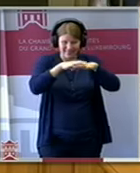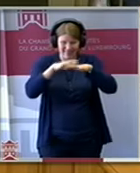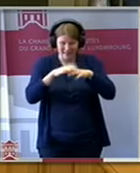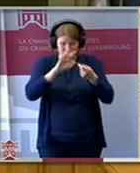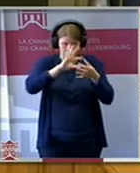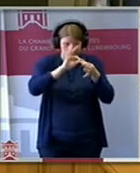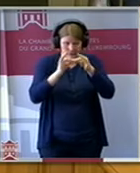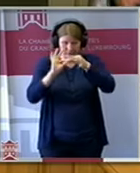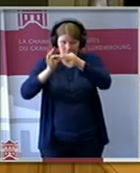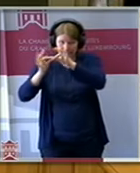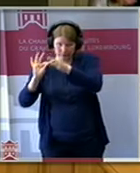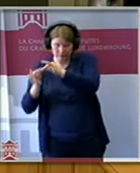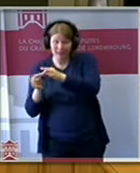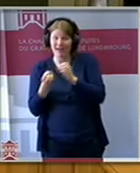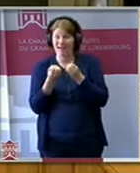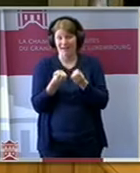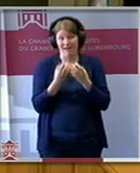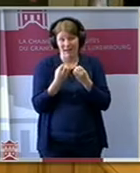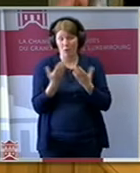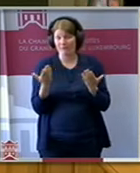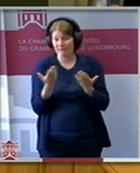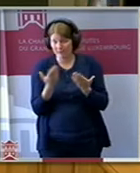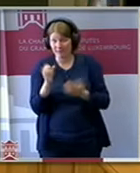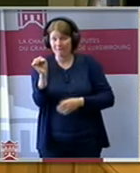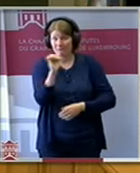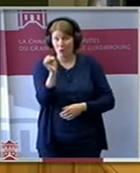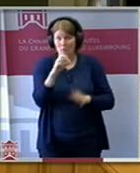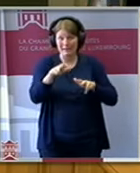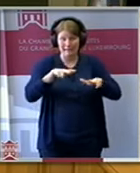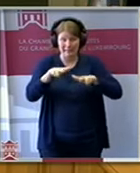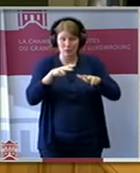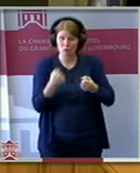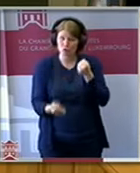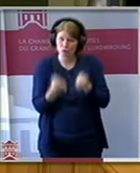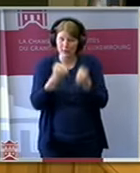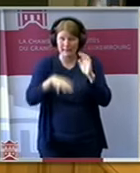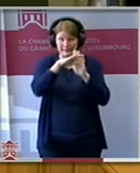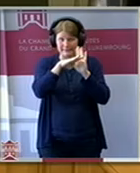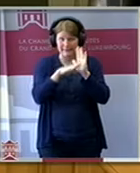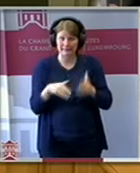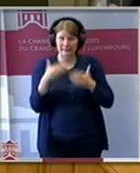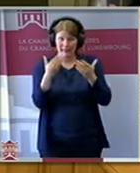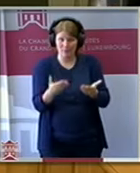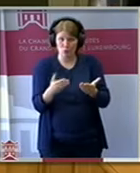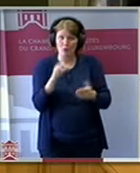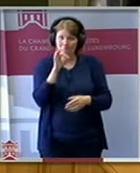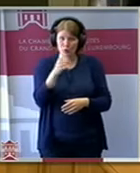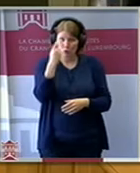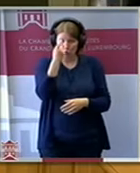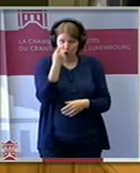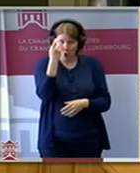was. Als Regierung ist es so schwer, das für eine konkrete Gesetzgebung über den Devoir de Vigilance zu kreieren. Das habe schon ein paar Mal